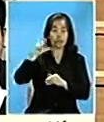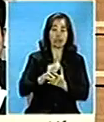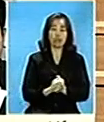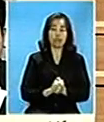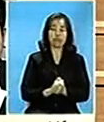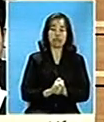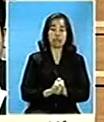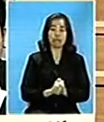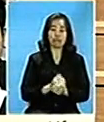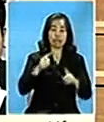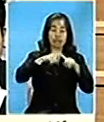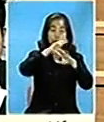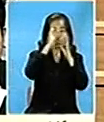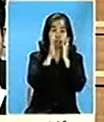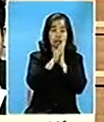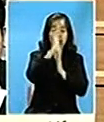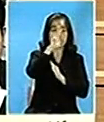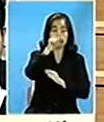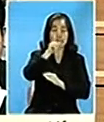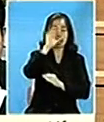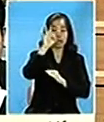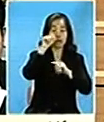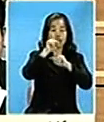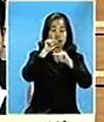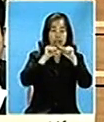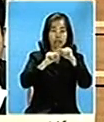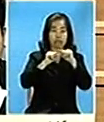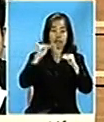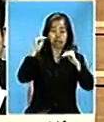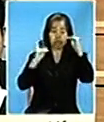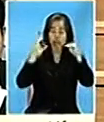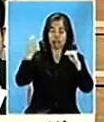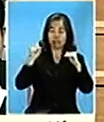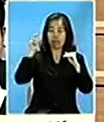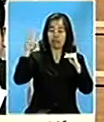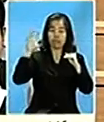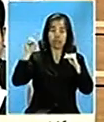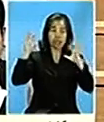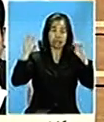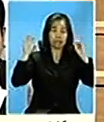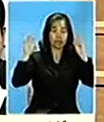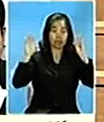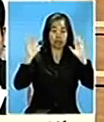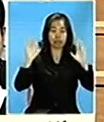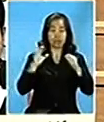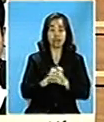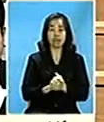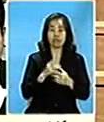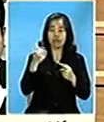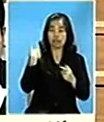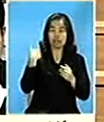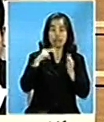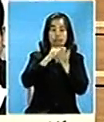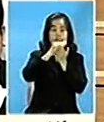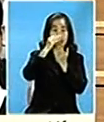เป็น 4.9% เมื่อเทียบกับปี55ครับซึ่งโดยภาพอย่างนี้ก็ดูเหมือนว่าจะค่อนข้